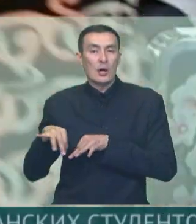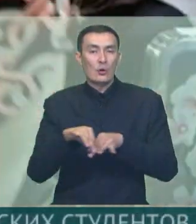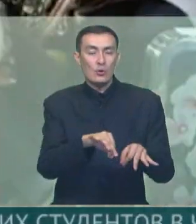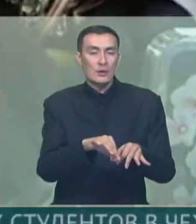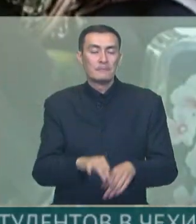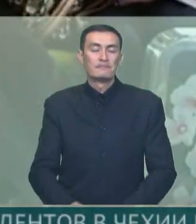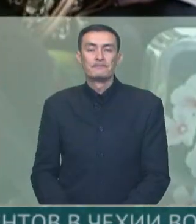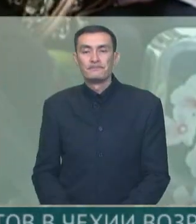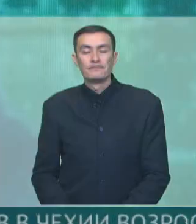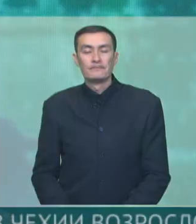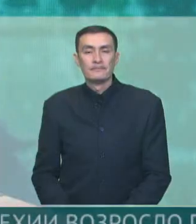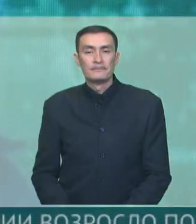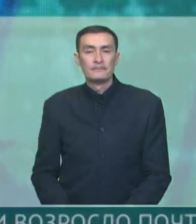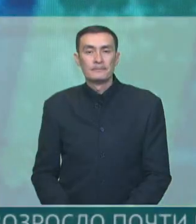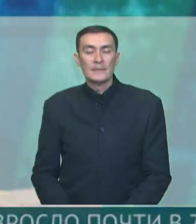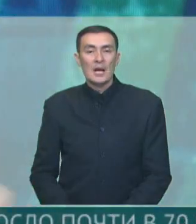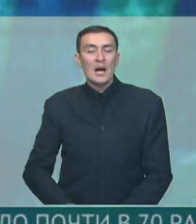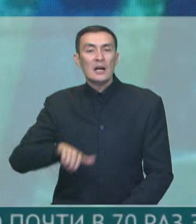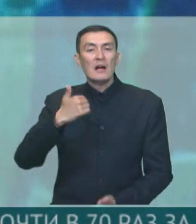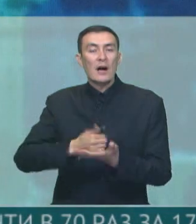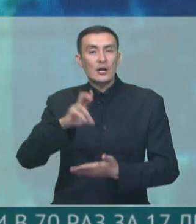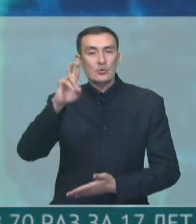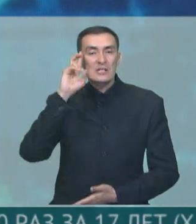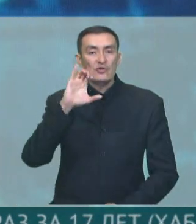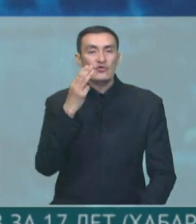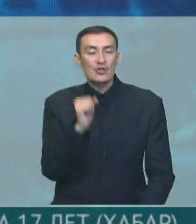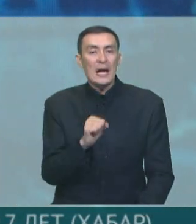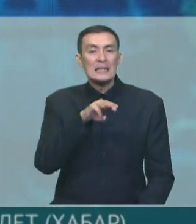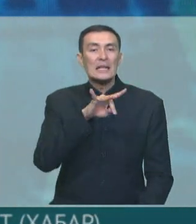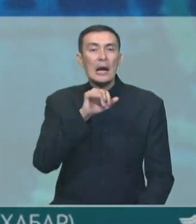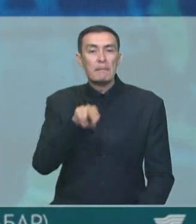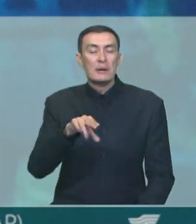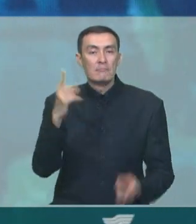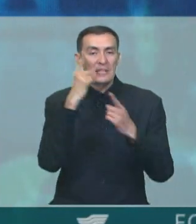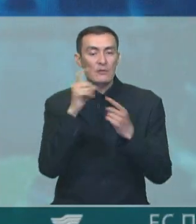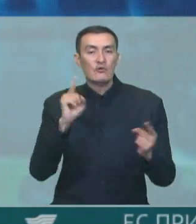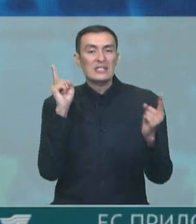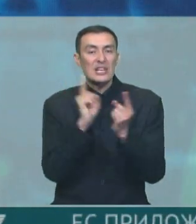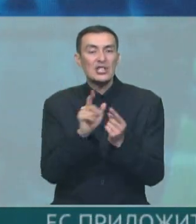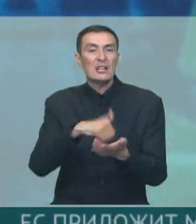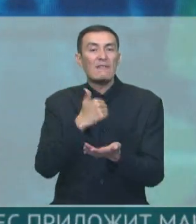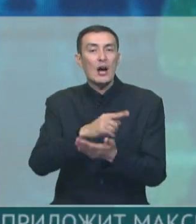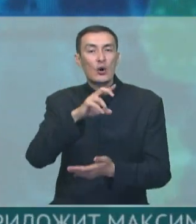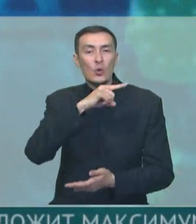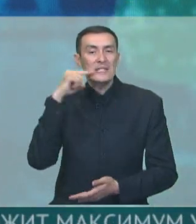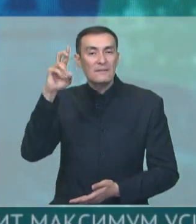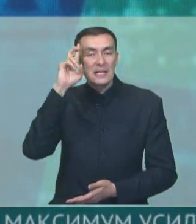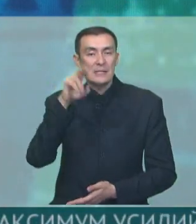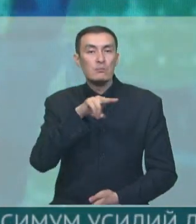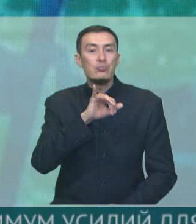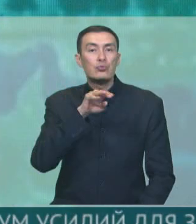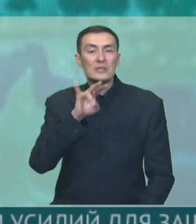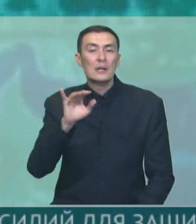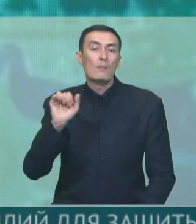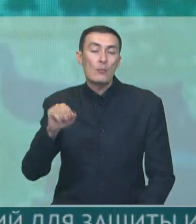в Южной Корее. Президент Соединенных Штатов Дональд Трамп заявил, что встреча с главой Российской Федерации Владимиром